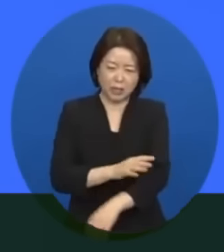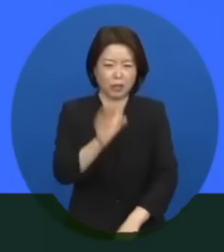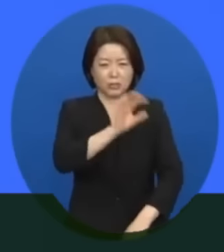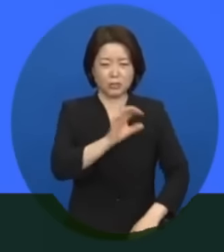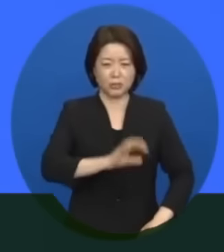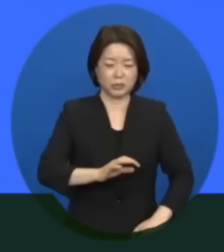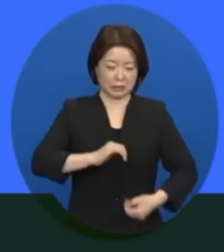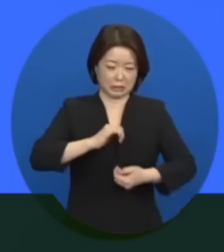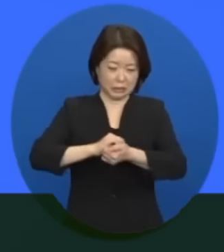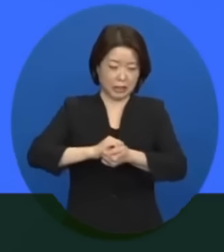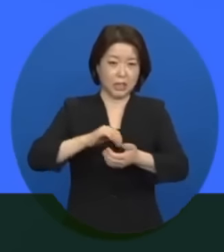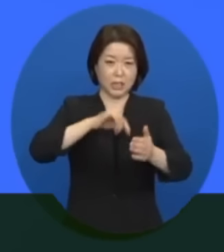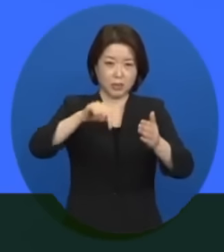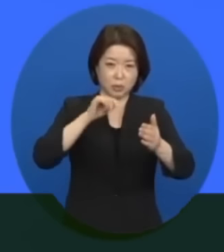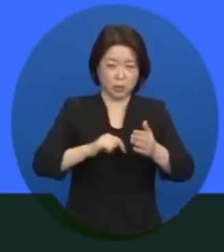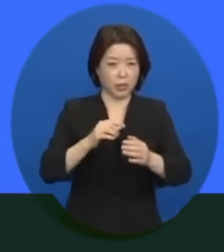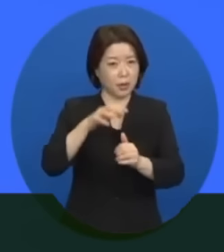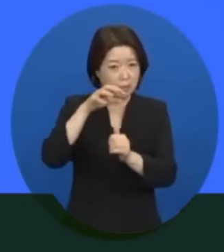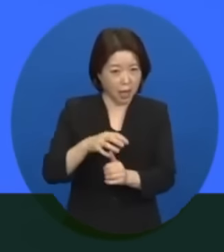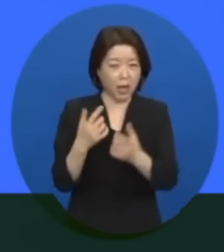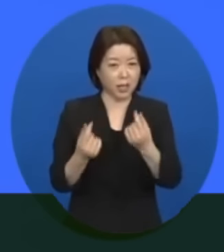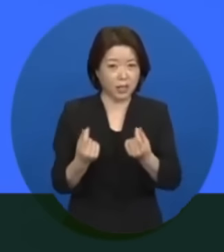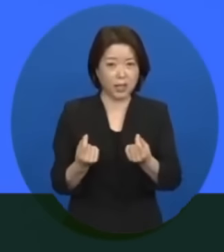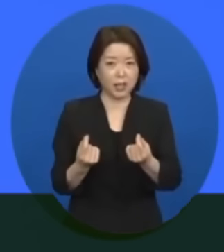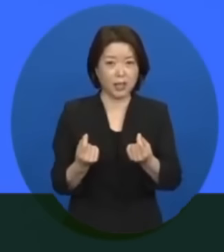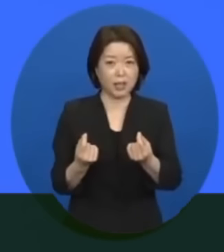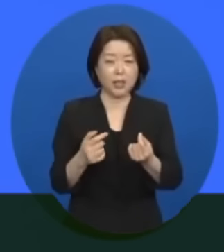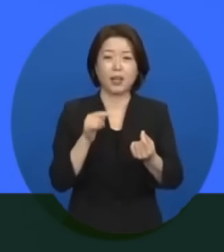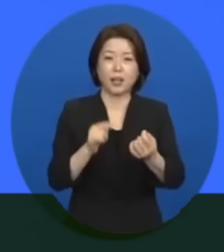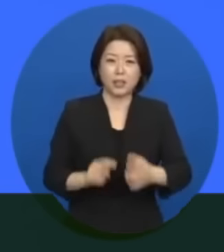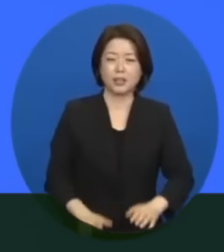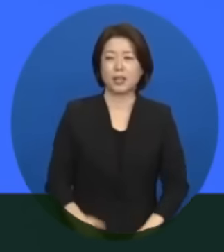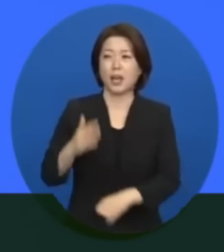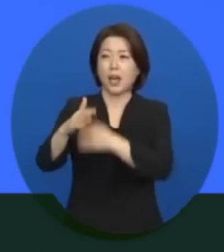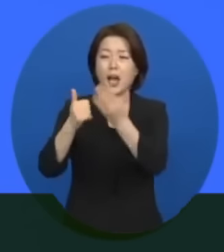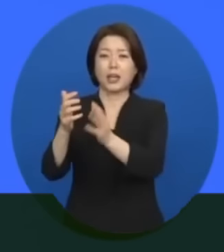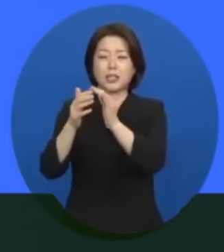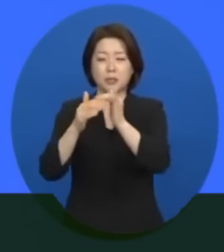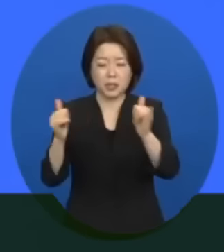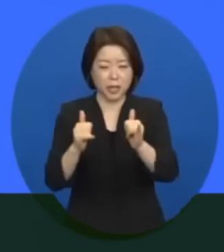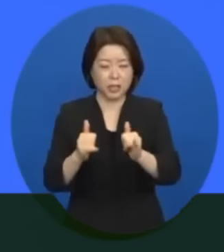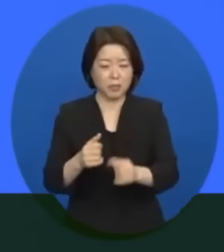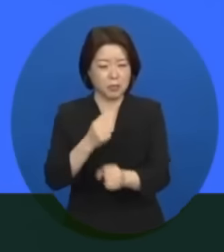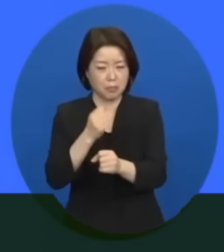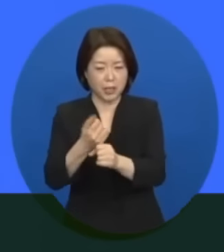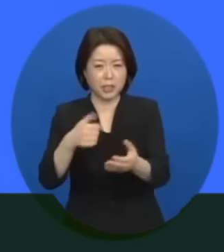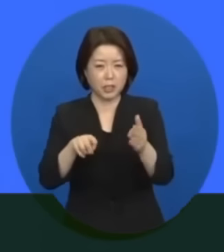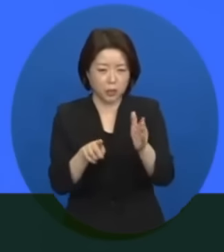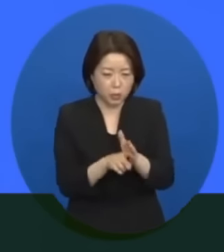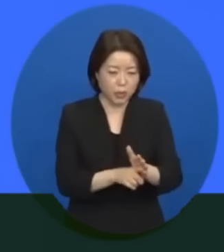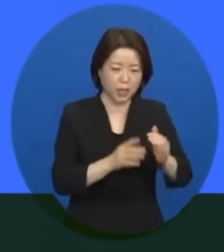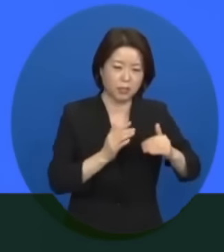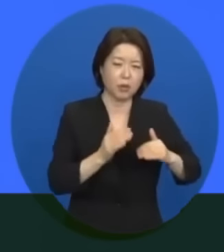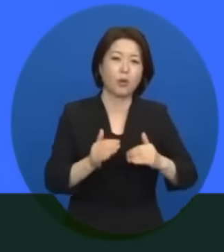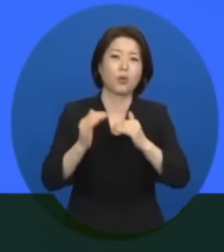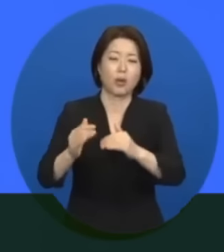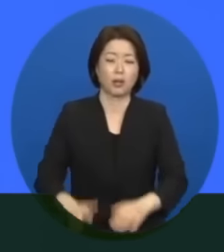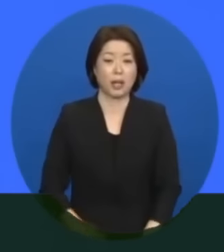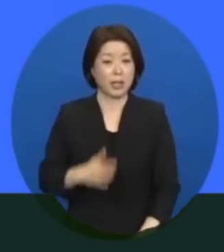갇혀 계십니까 근데 이것이 하나님께서 하나님의 사람을 세워 나가시는 패턴이라고 하는 거예요 내가 하는 일을